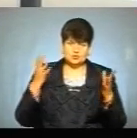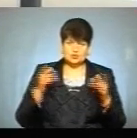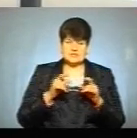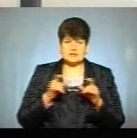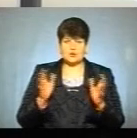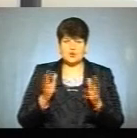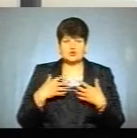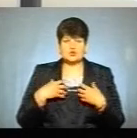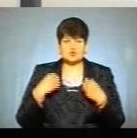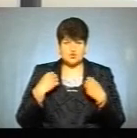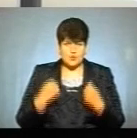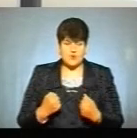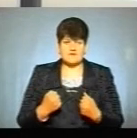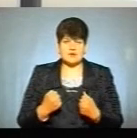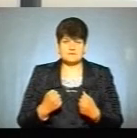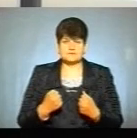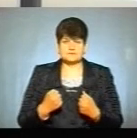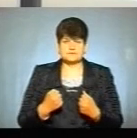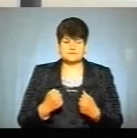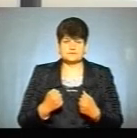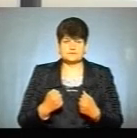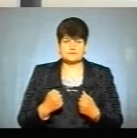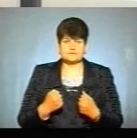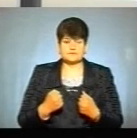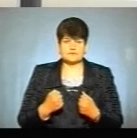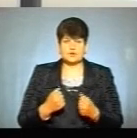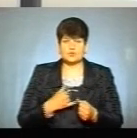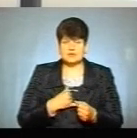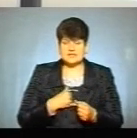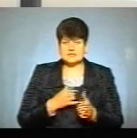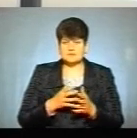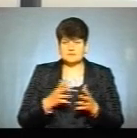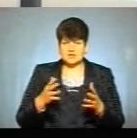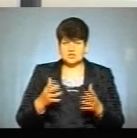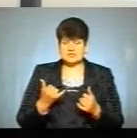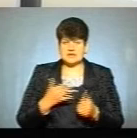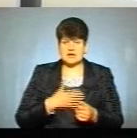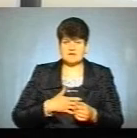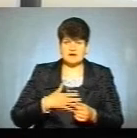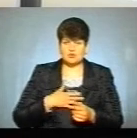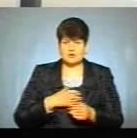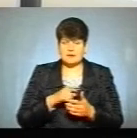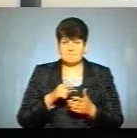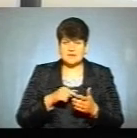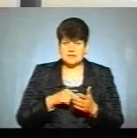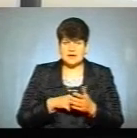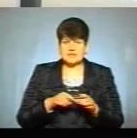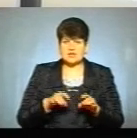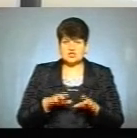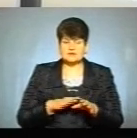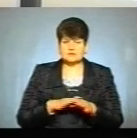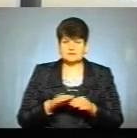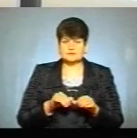охорони здоров'я. І нас найбільше зараз от якраз хвилює питання, знову ж таки, рішення